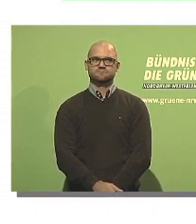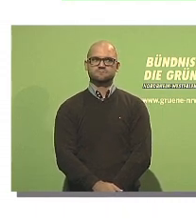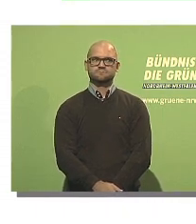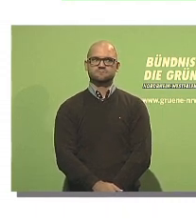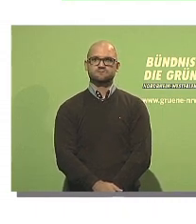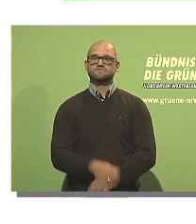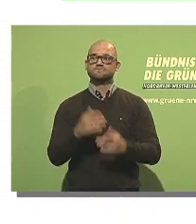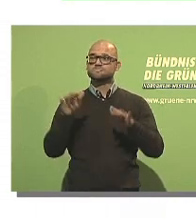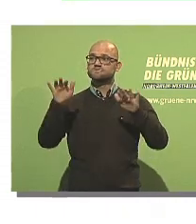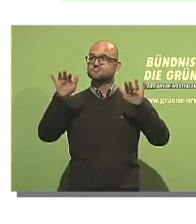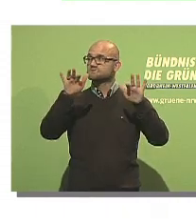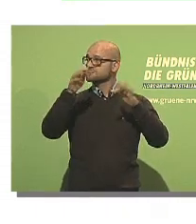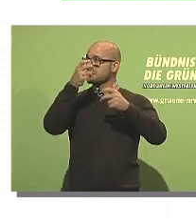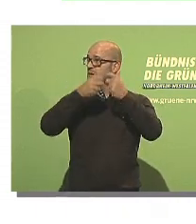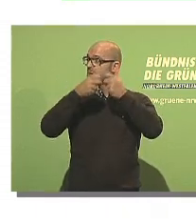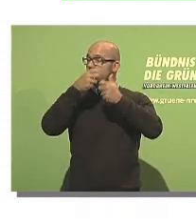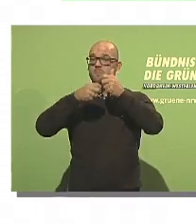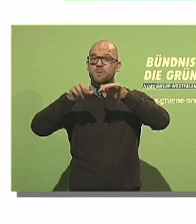Wo ist das Problem?